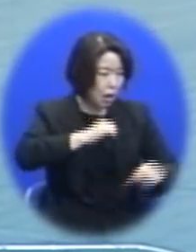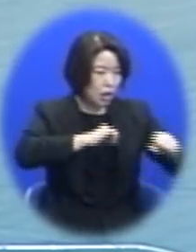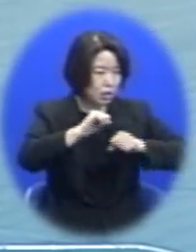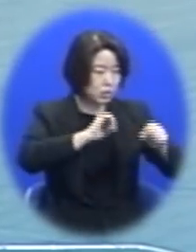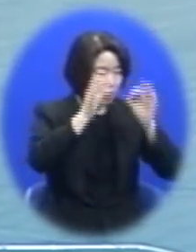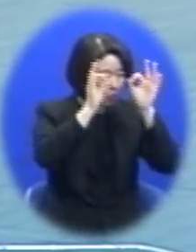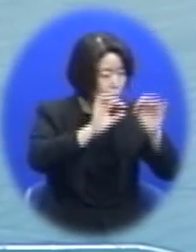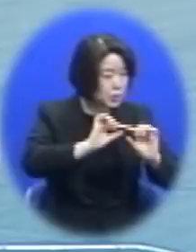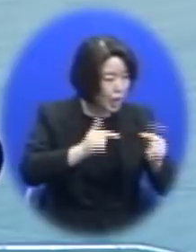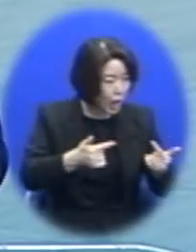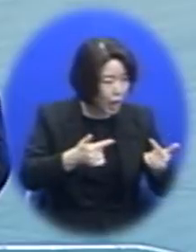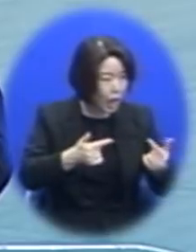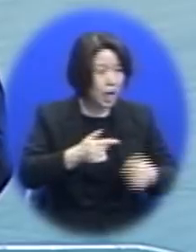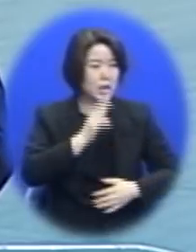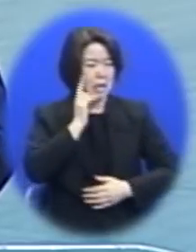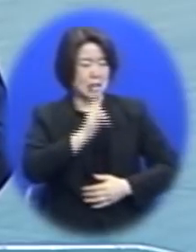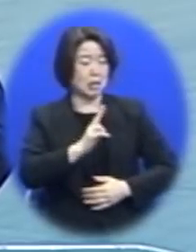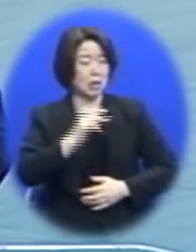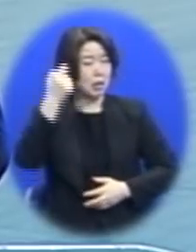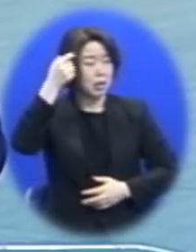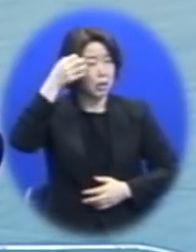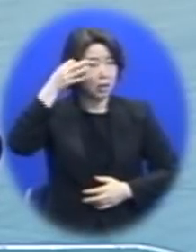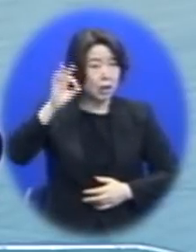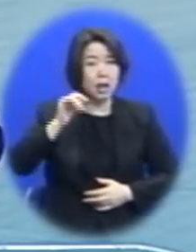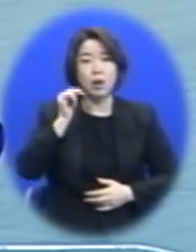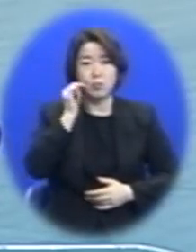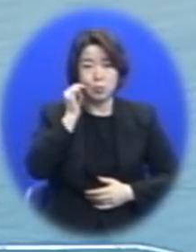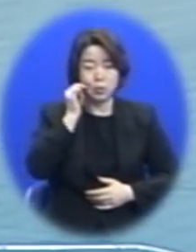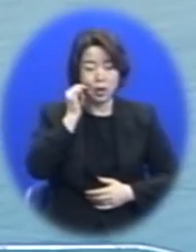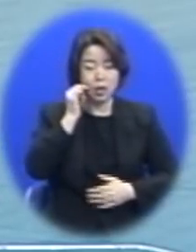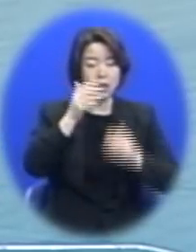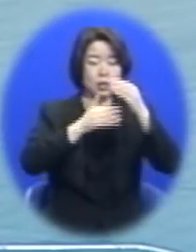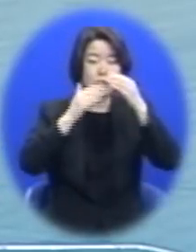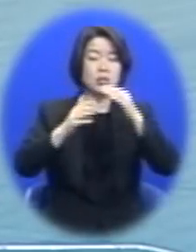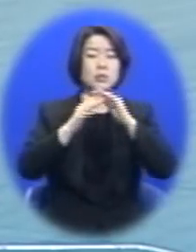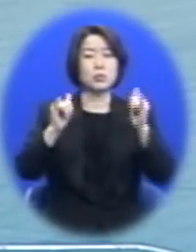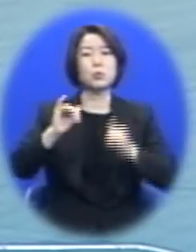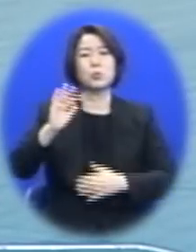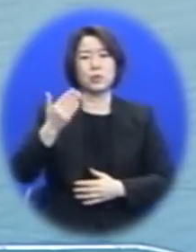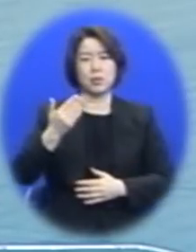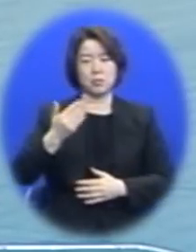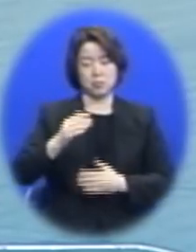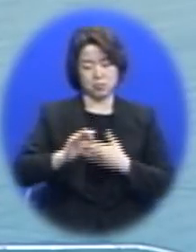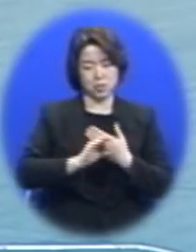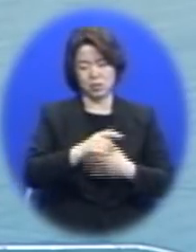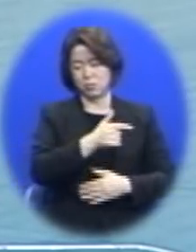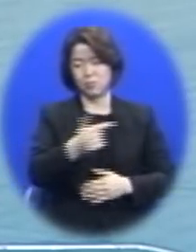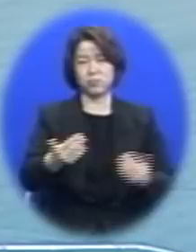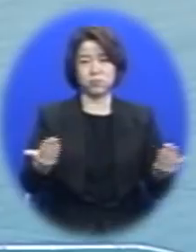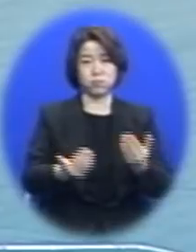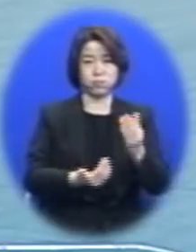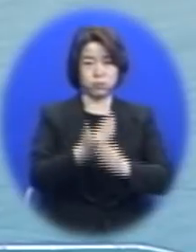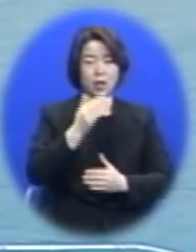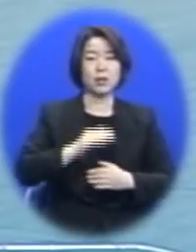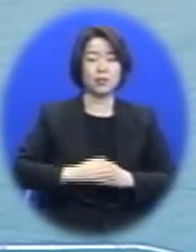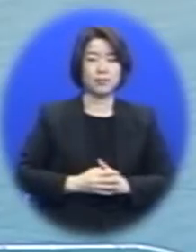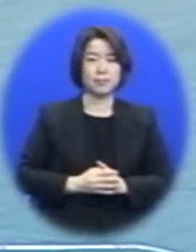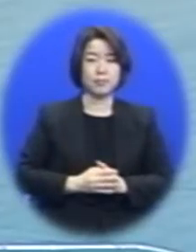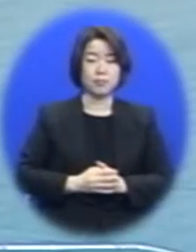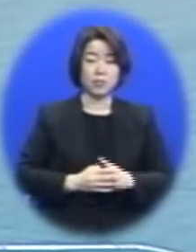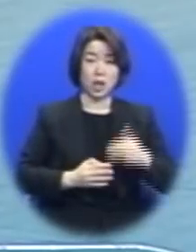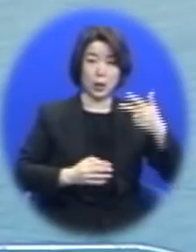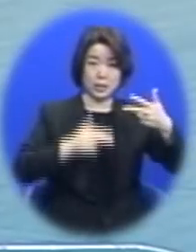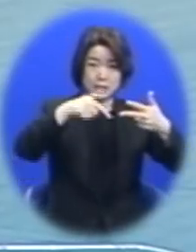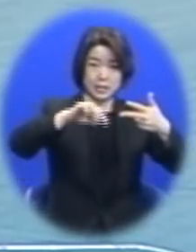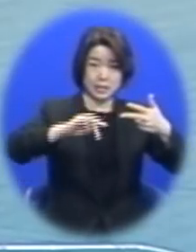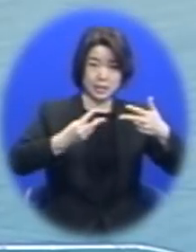않으니까 얼마나 심각한지 깨닫지 못하는 정도가 되면 큰일입니다 2 7절에 보면